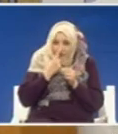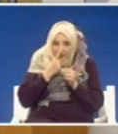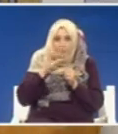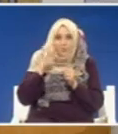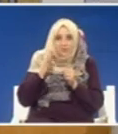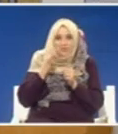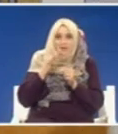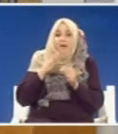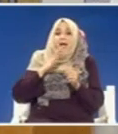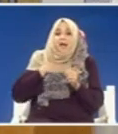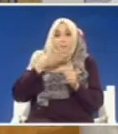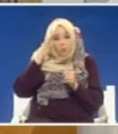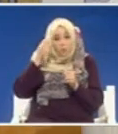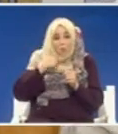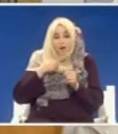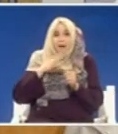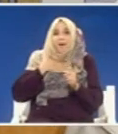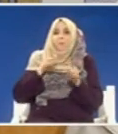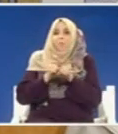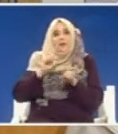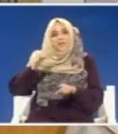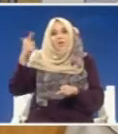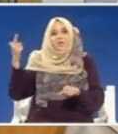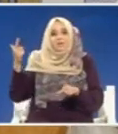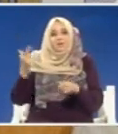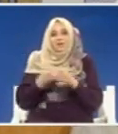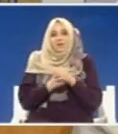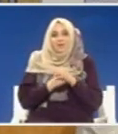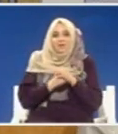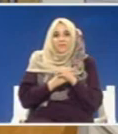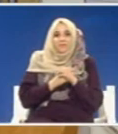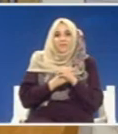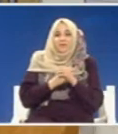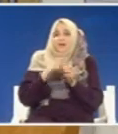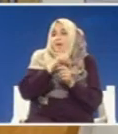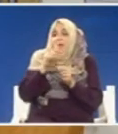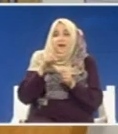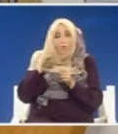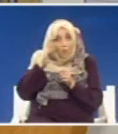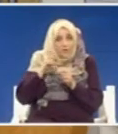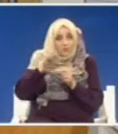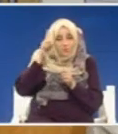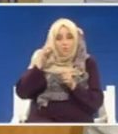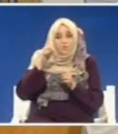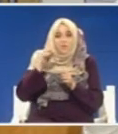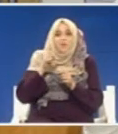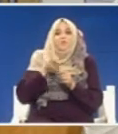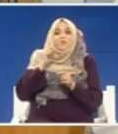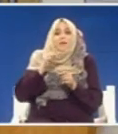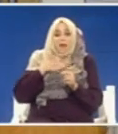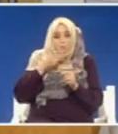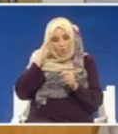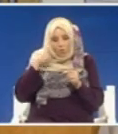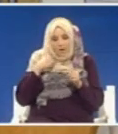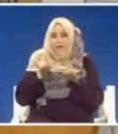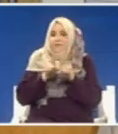يحب المؤمنين أن يحب نفسيتس إن يؤمن أحدكم حتى يحب لأخيه ما يحب لنفسه.